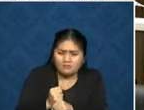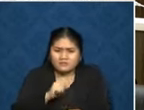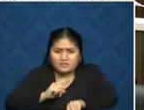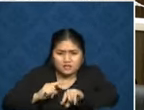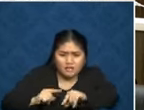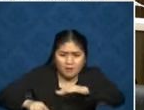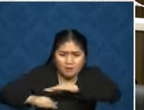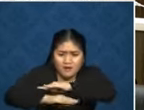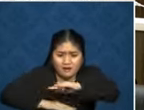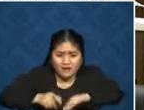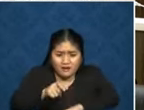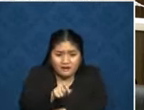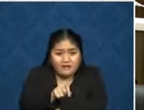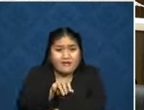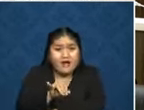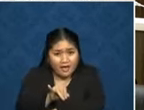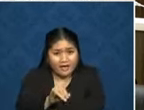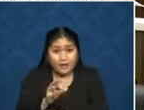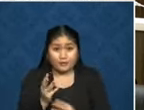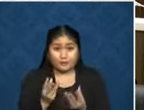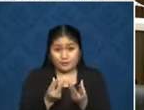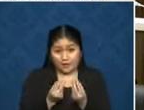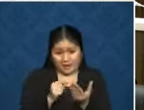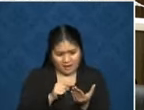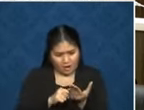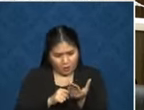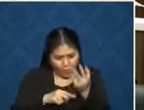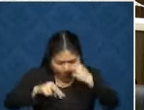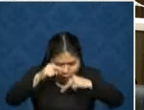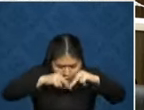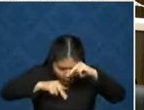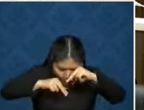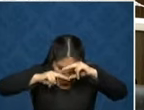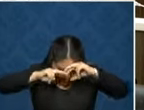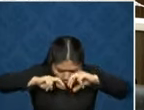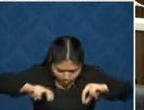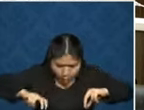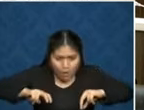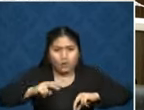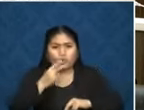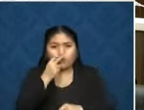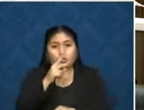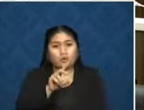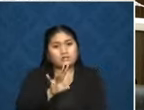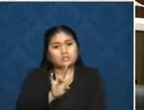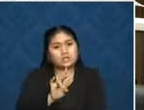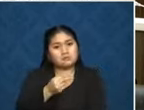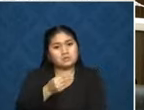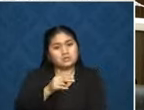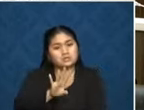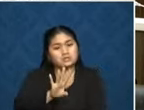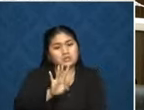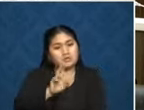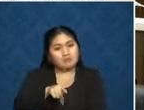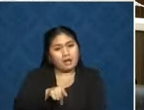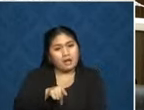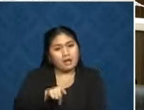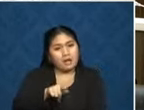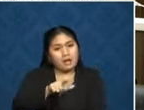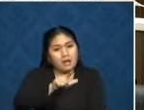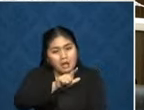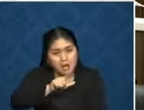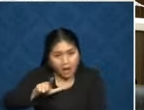ากพื้นฐาน AI เนี่ยซึ่งตัวเลขเนี่ยที่ผมลองค้นดูเนี่ยก็ตั้ง 74,000 ล้าน US ซึ่งเป็น